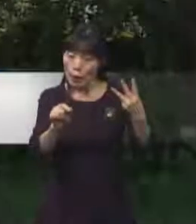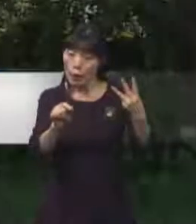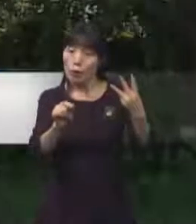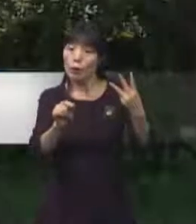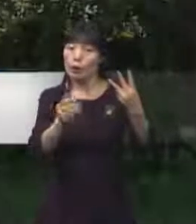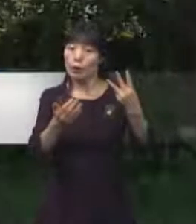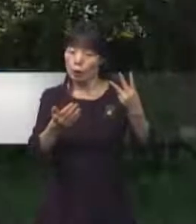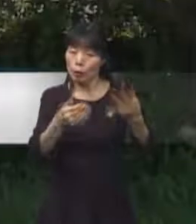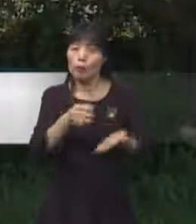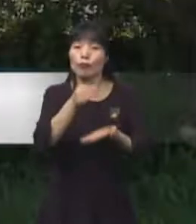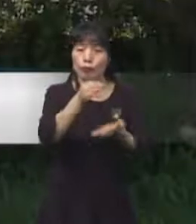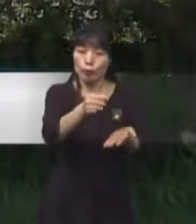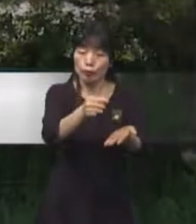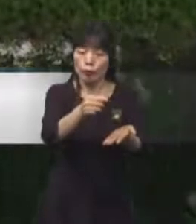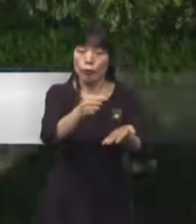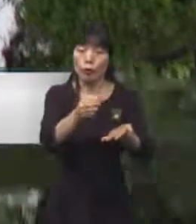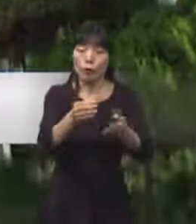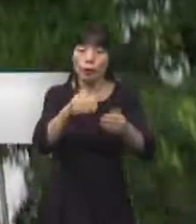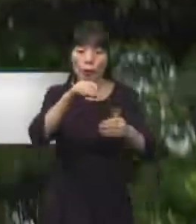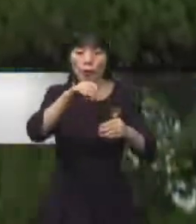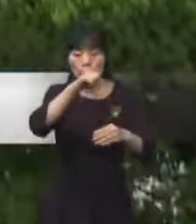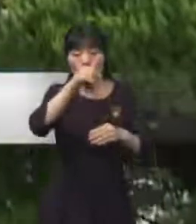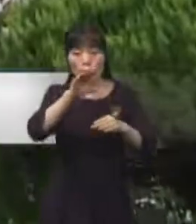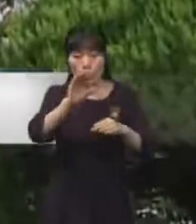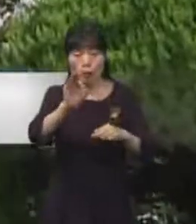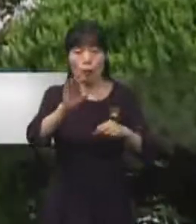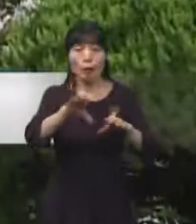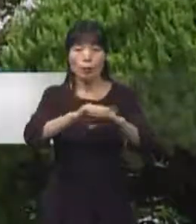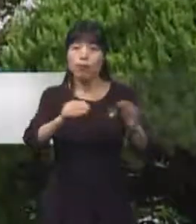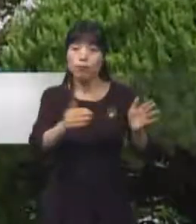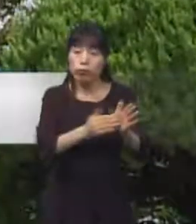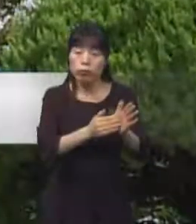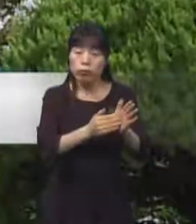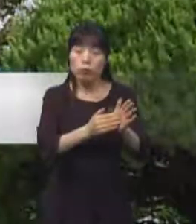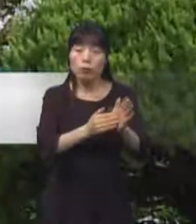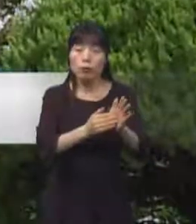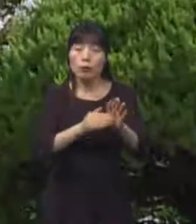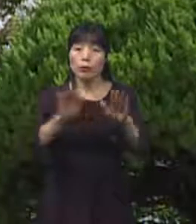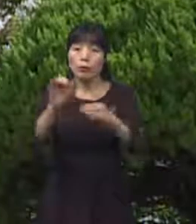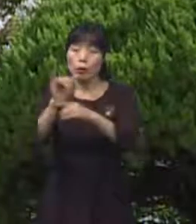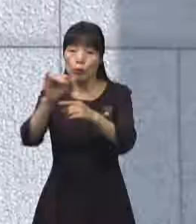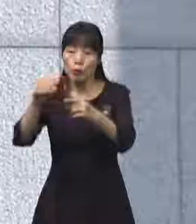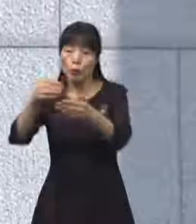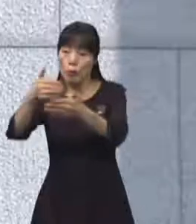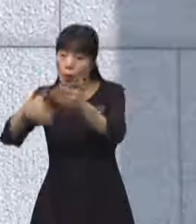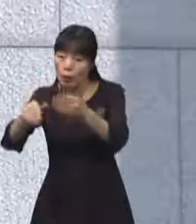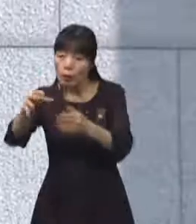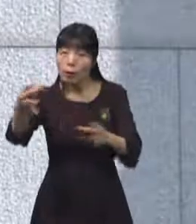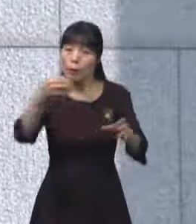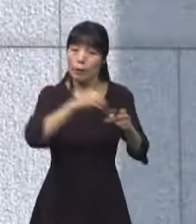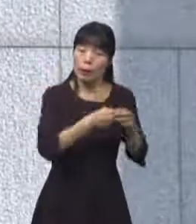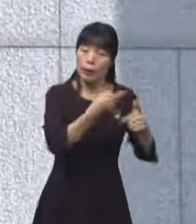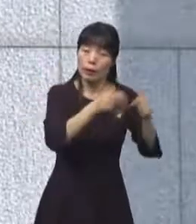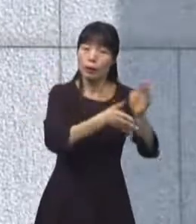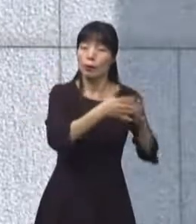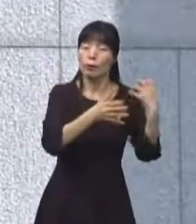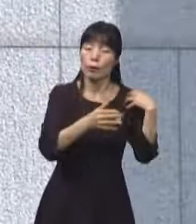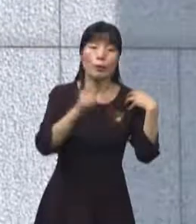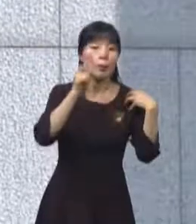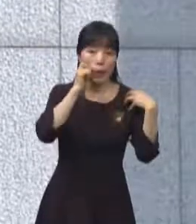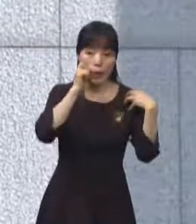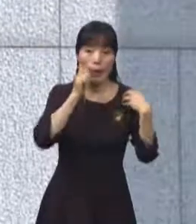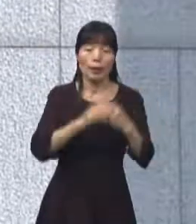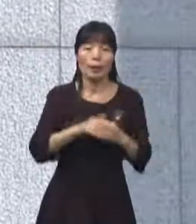해 왔기 때문에 예산편성 이끈 나 연수구 몫을 대신 분단 음악이 어려운 입장입니다 이에 시교육청은 5월에